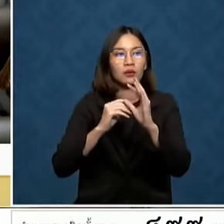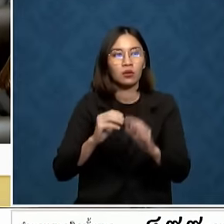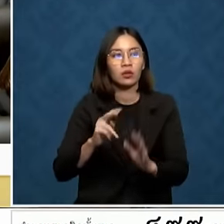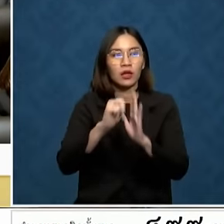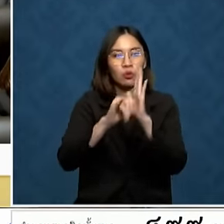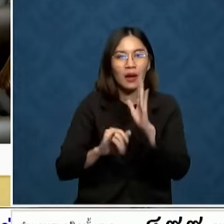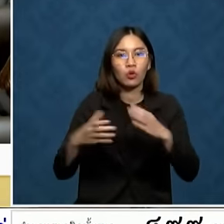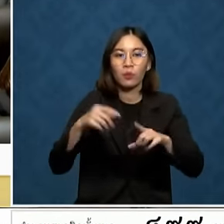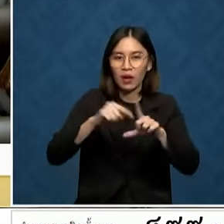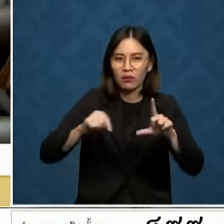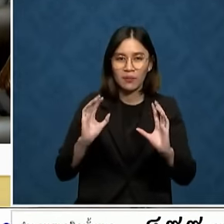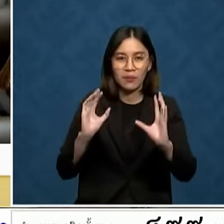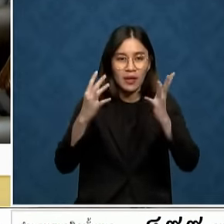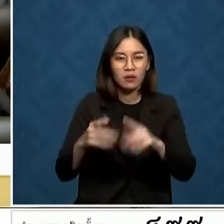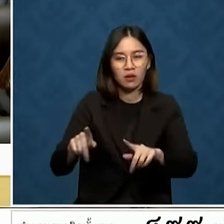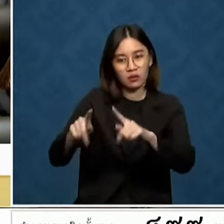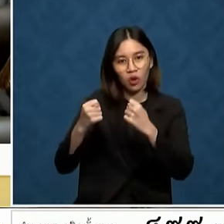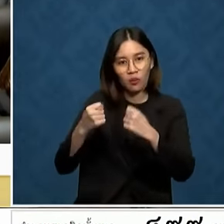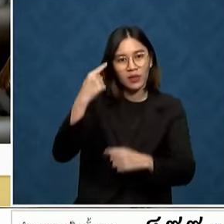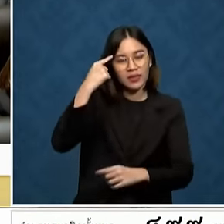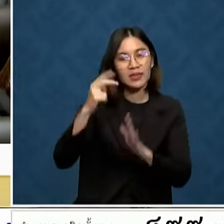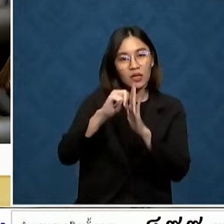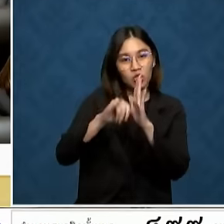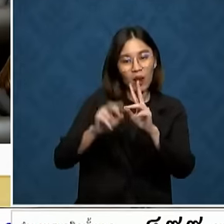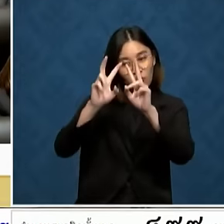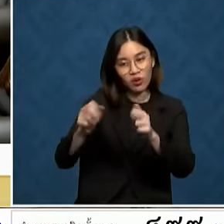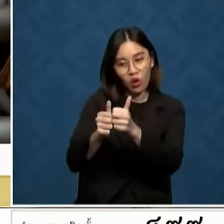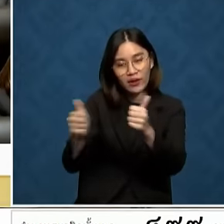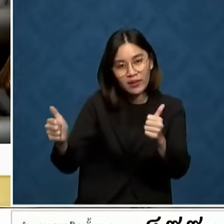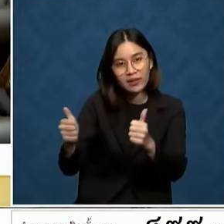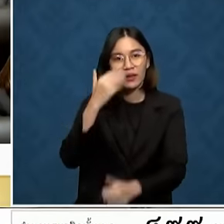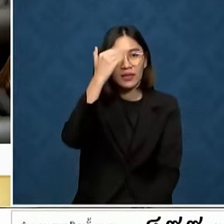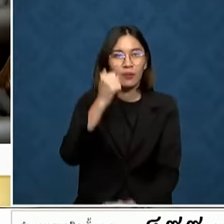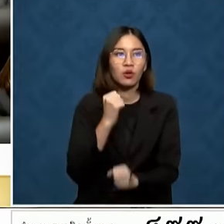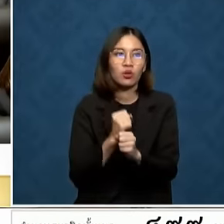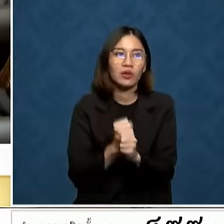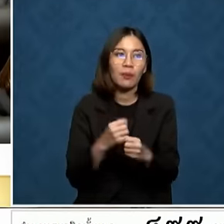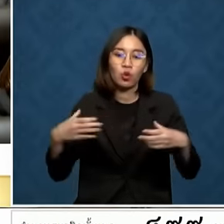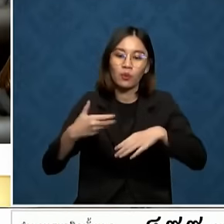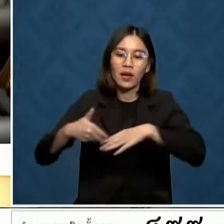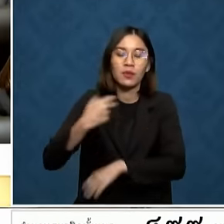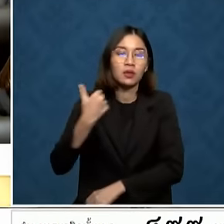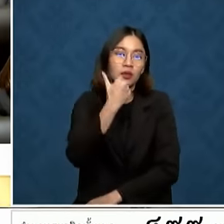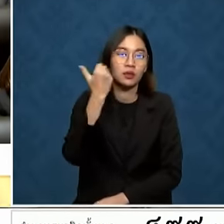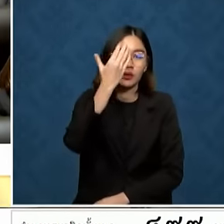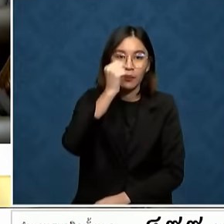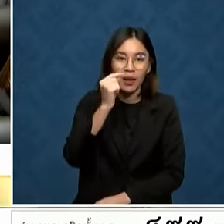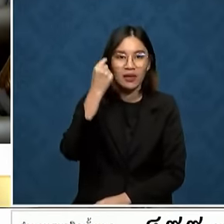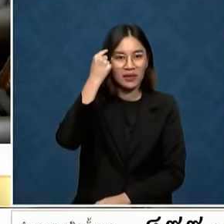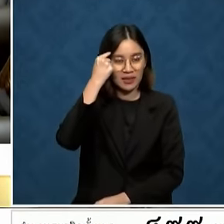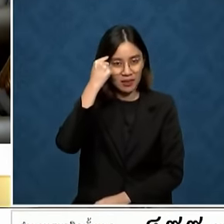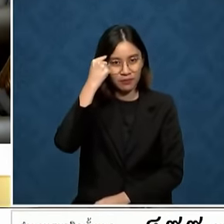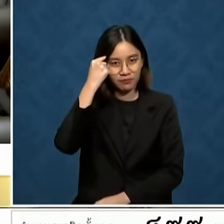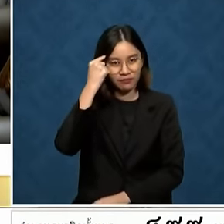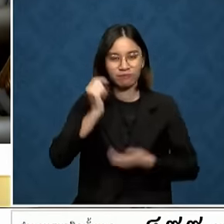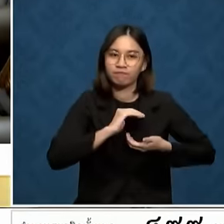ท่กคงตอบผมกมาครับวทานคินโยบายของท่มาดีแล้วเรื่องอะไรทจะตไปทำนโยบายของพกอื่นท่านอาจะคใใจดวยครับ